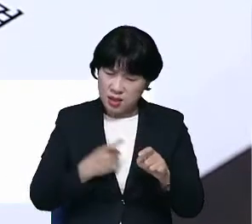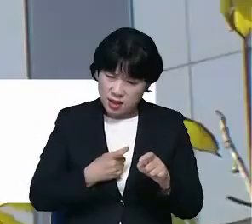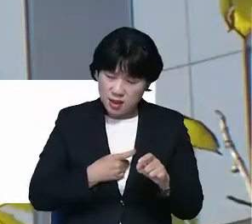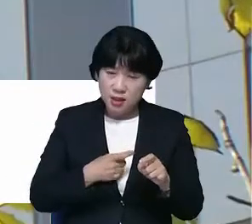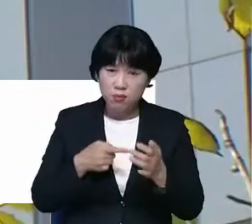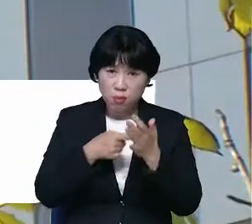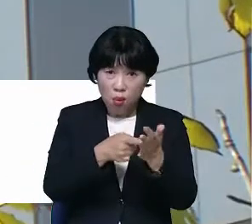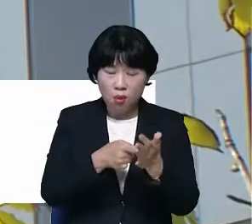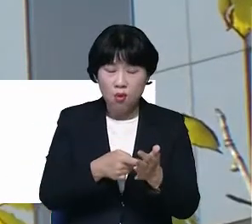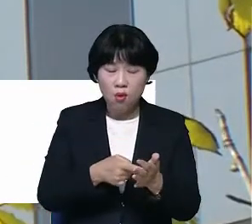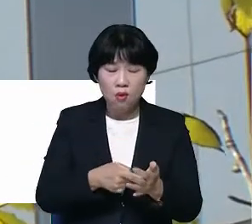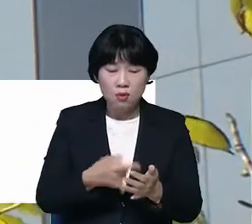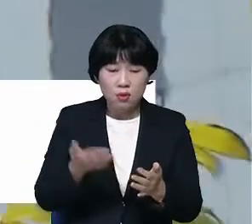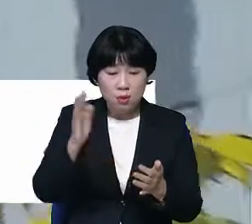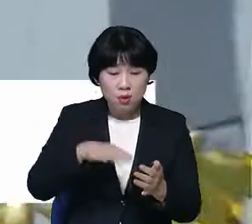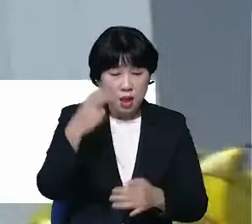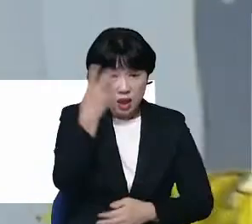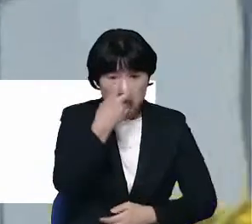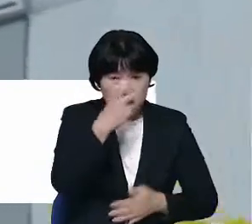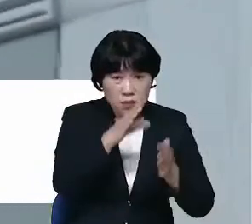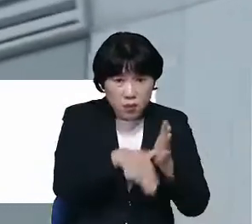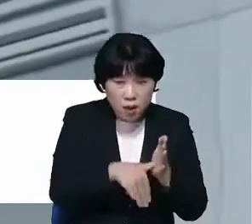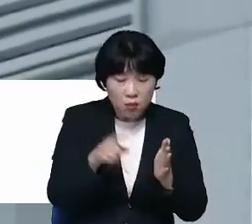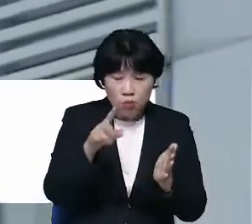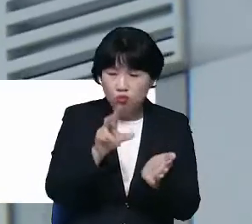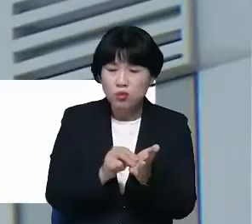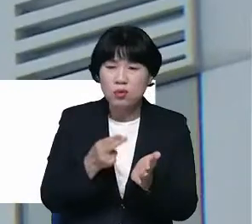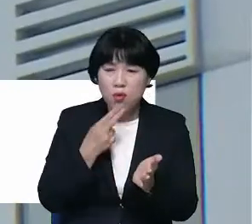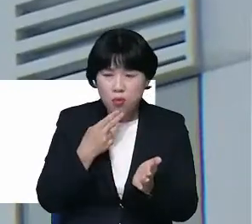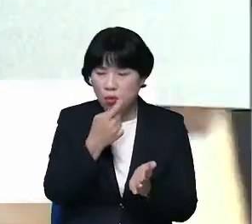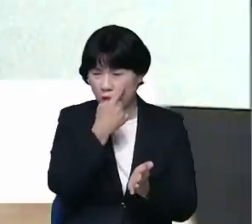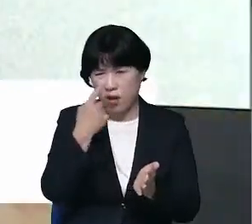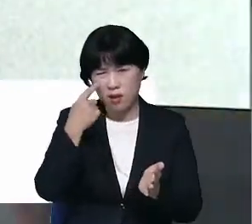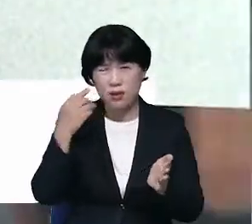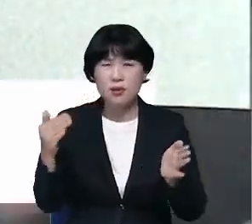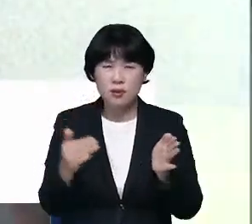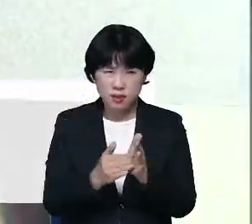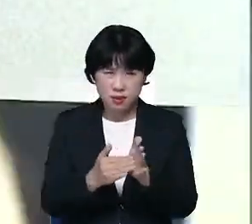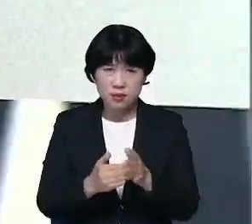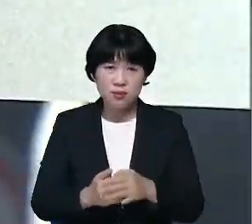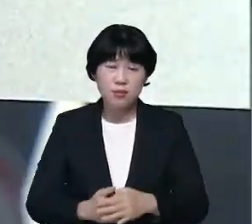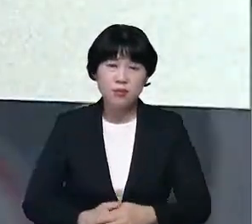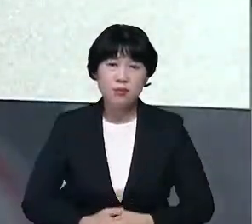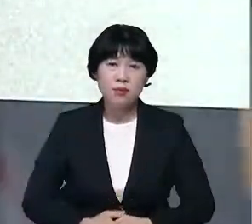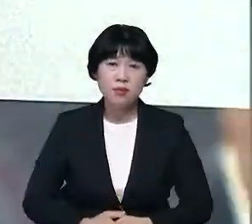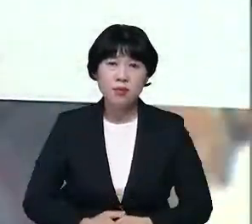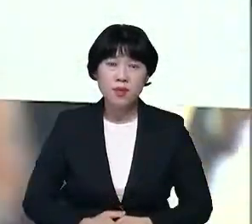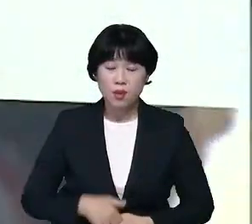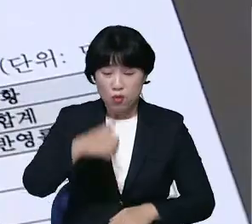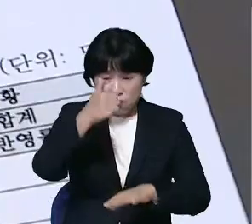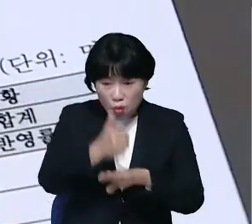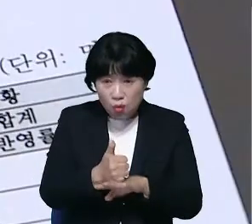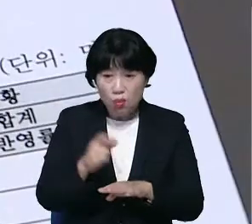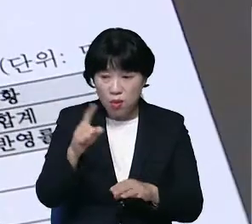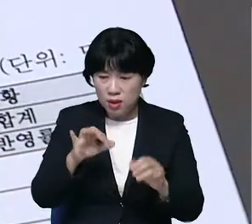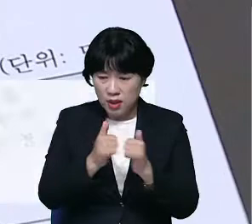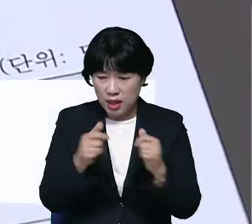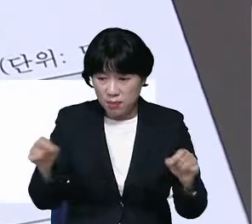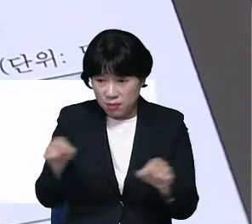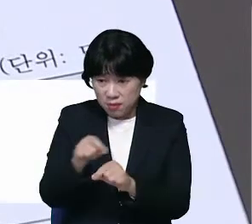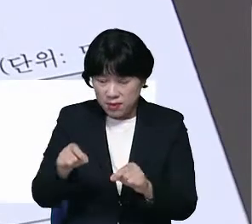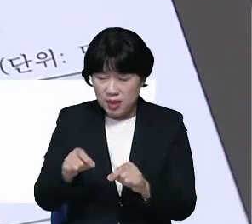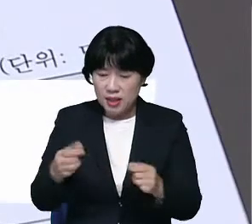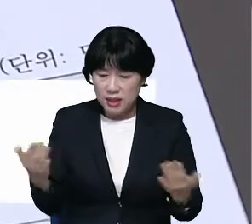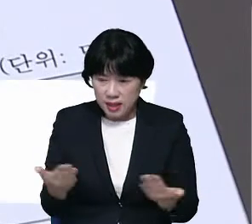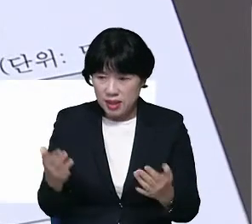하지만 과학기술 정보통신부 감사에서 문제가 없는 것으로 확인됐습니다 결국 인사를 둘러싼 노사